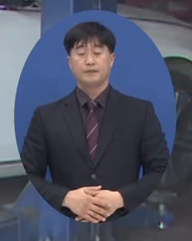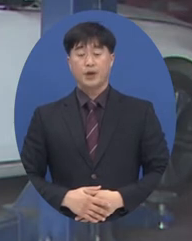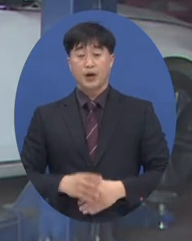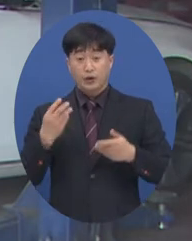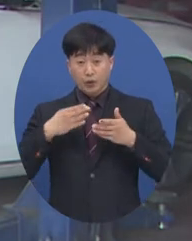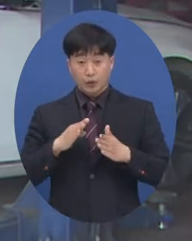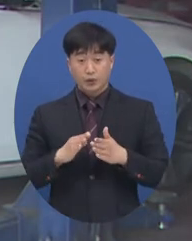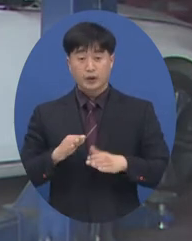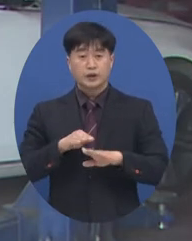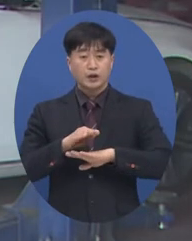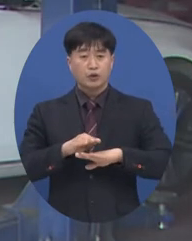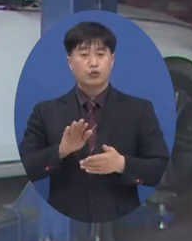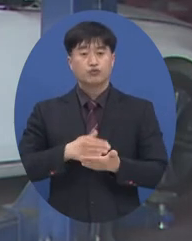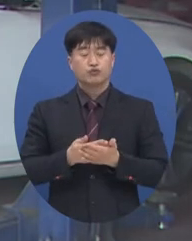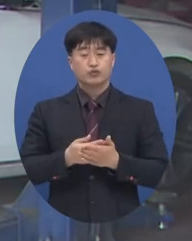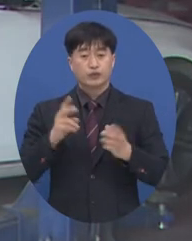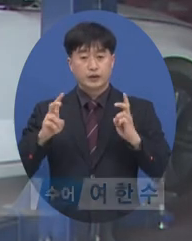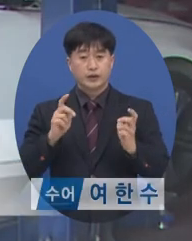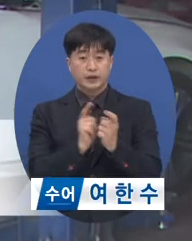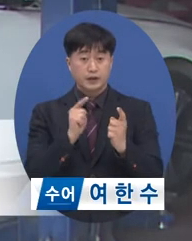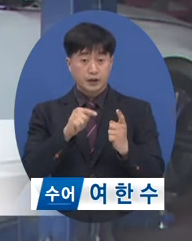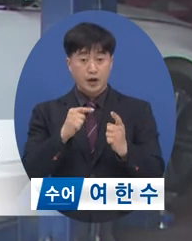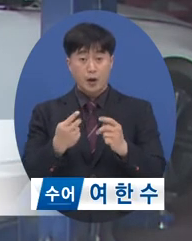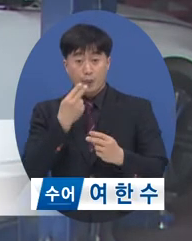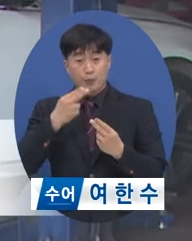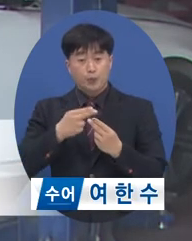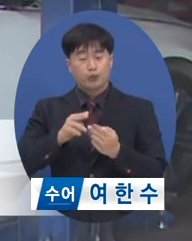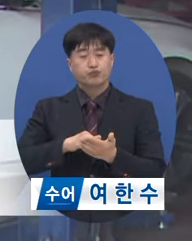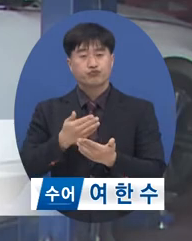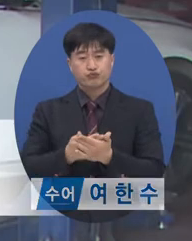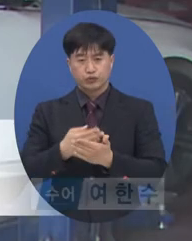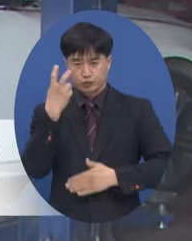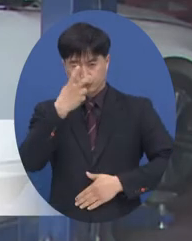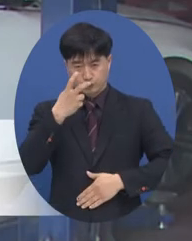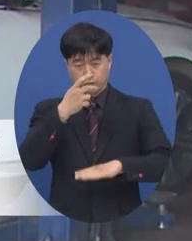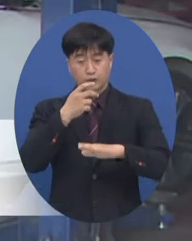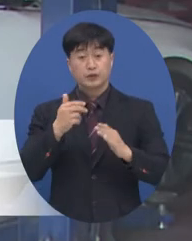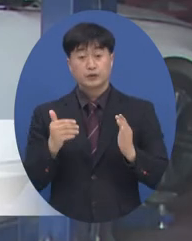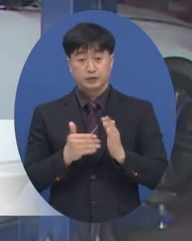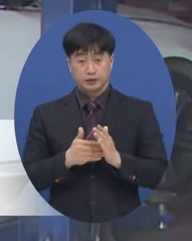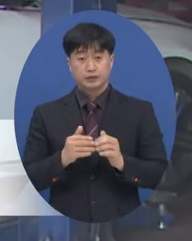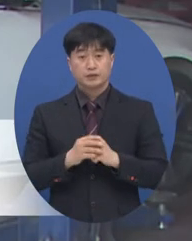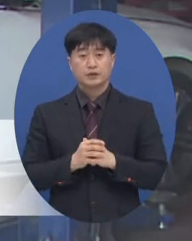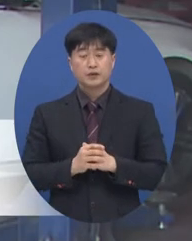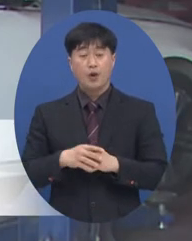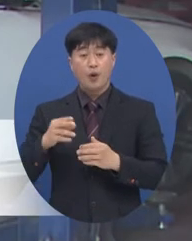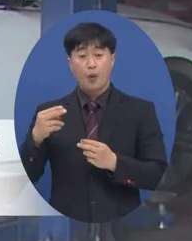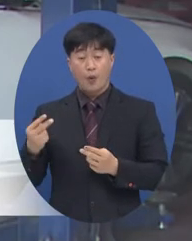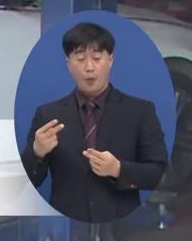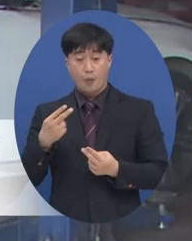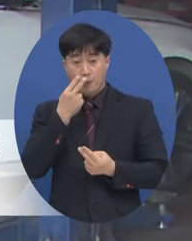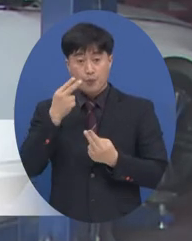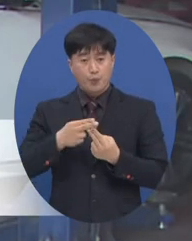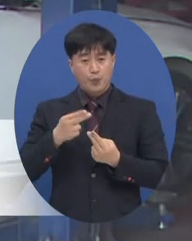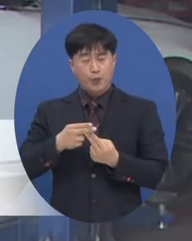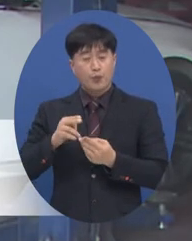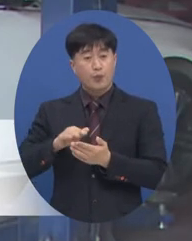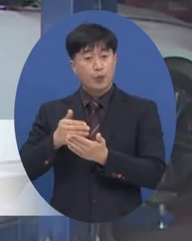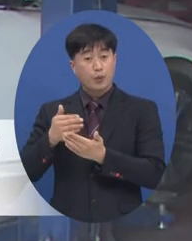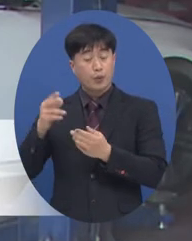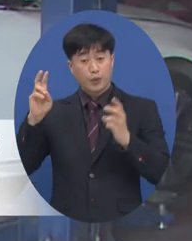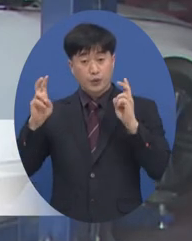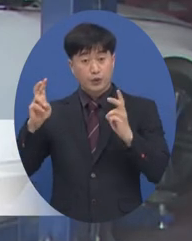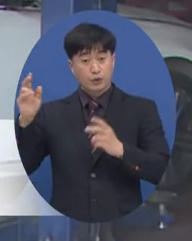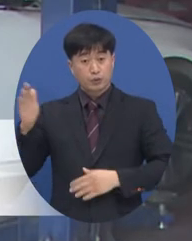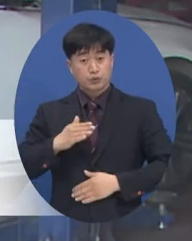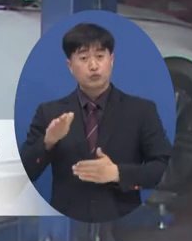경기도가 자동차 정비 업체를 대상으로 보험수리 관련 실태조사를 버렸는데요 보험사로부터 수리비를 온전히 받지 못하는 것으로